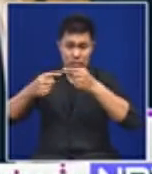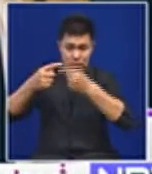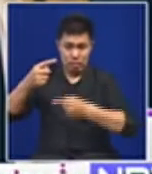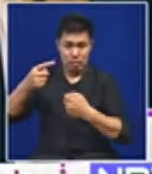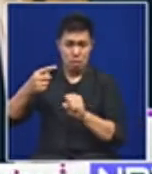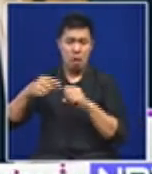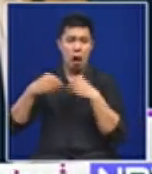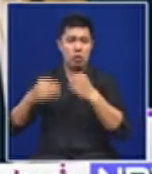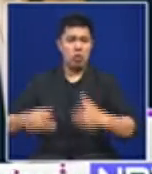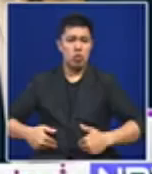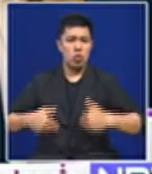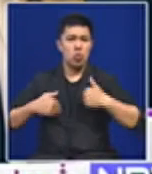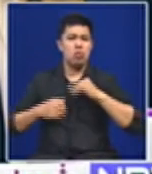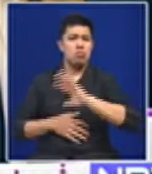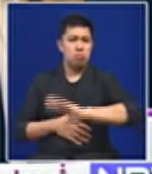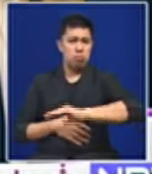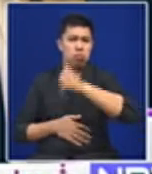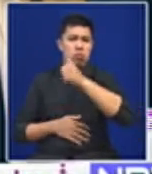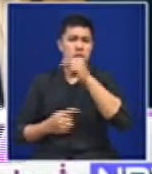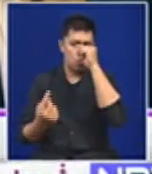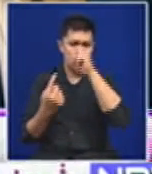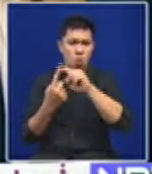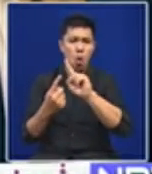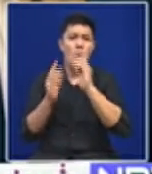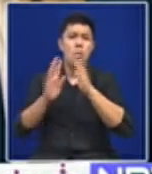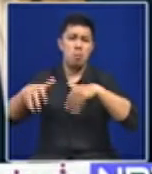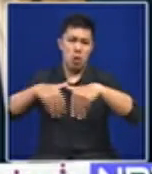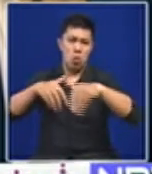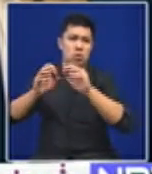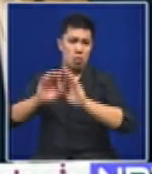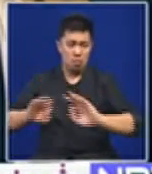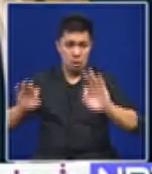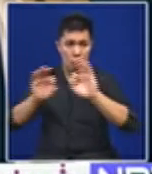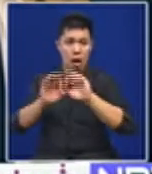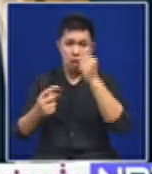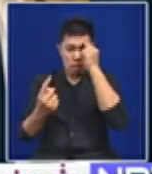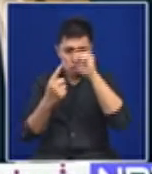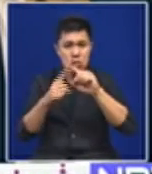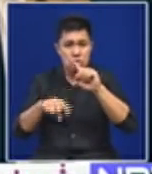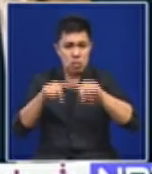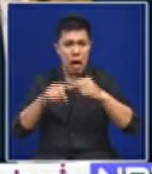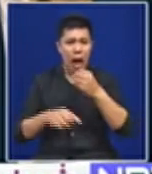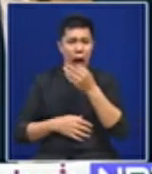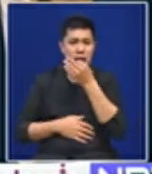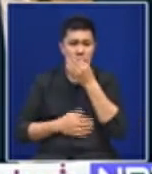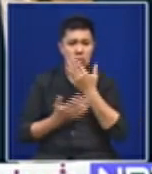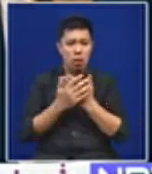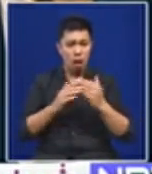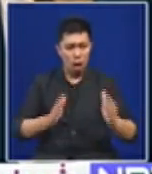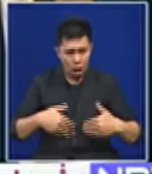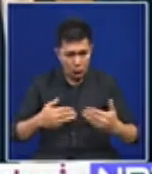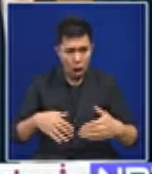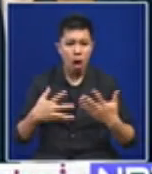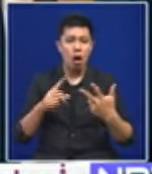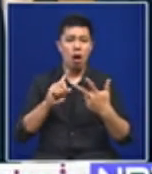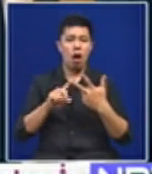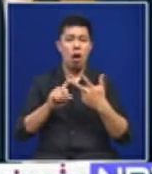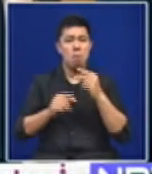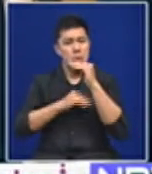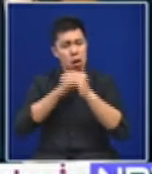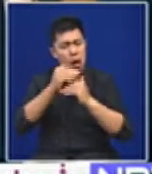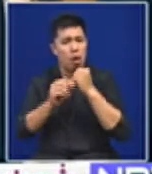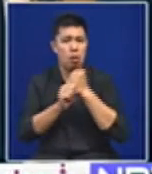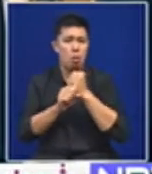เป็นอยู่ที่ดีขึ้นโดยมองประชาชนเป็นศูนย์กลางนะเราต้องนึกถึงเพื่อนเราความแตกต่างทางอาชีพรายได้ความแตกต่างทางด้านการพัฒน